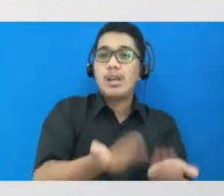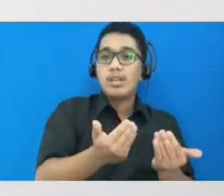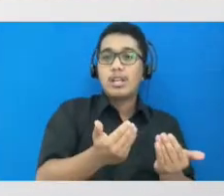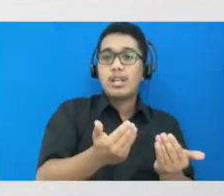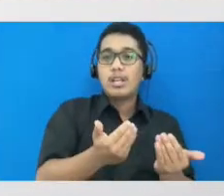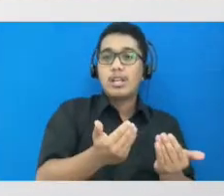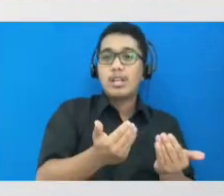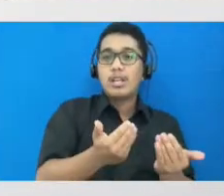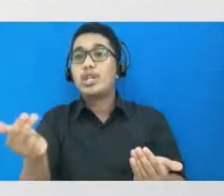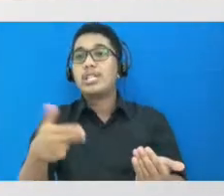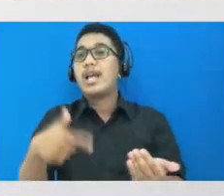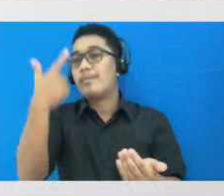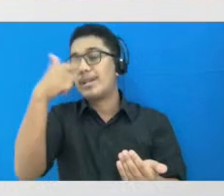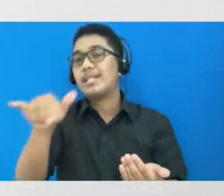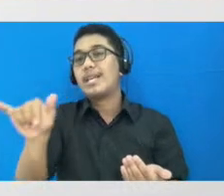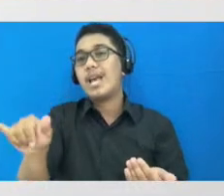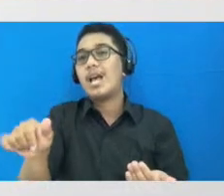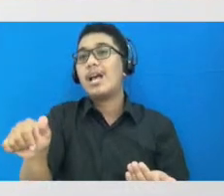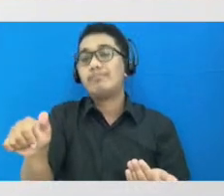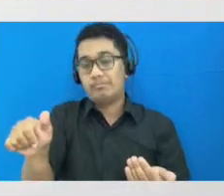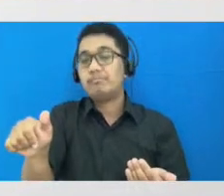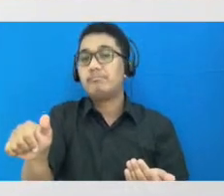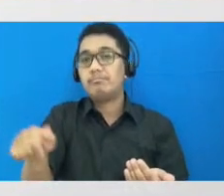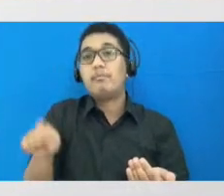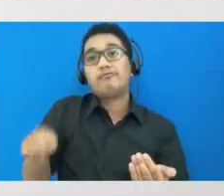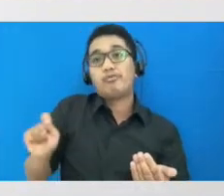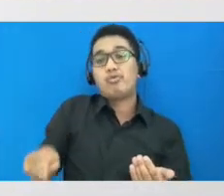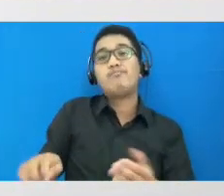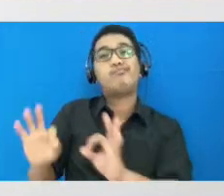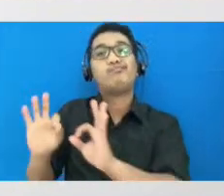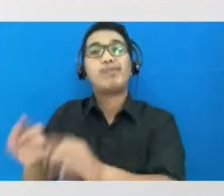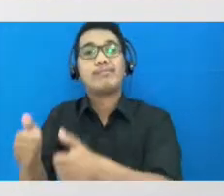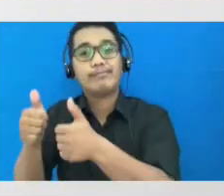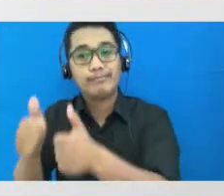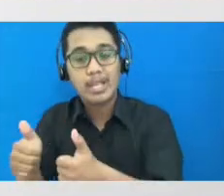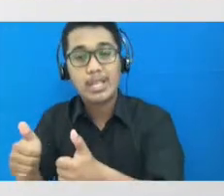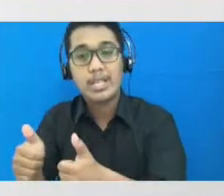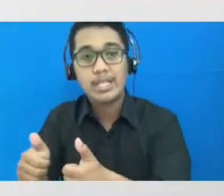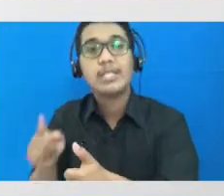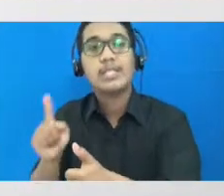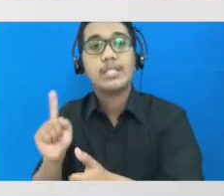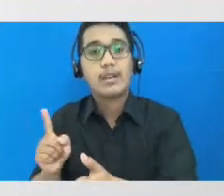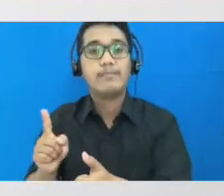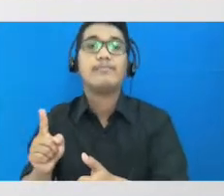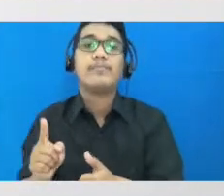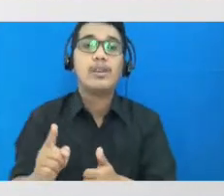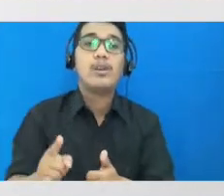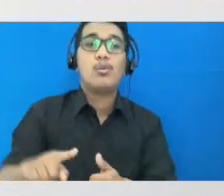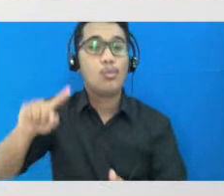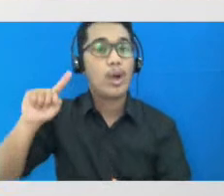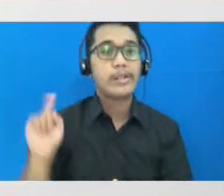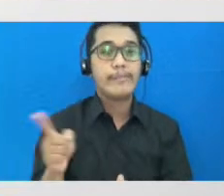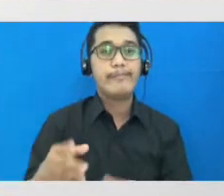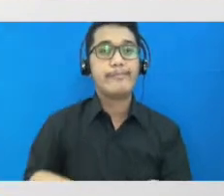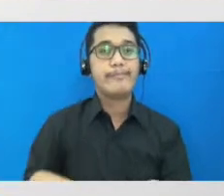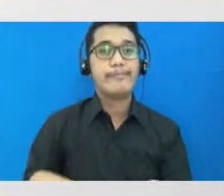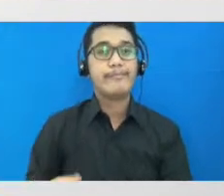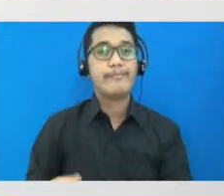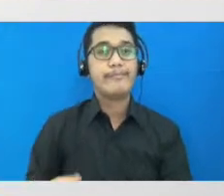percaya bahwa penegakan hukum Indonesia bisa efektif, maka si PSE wajib memberikan